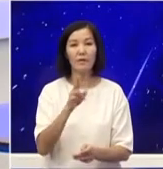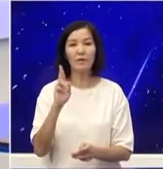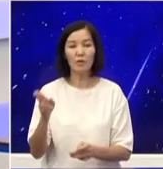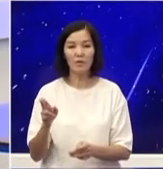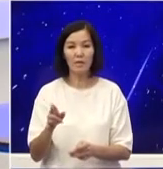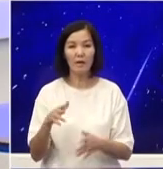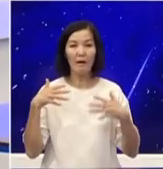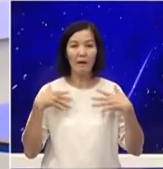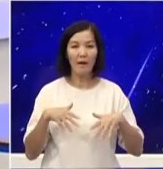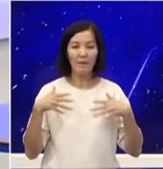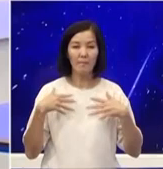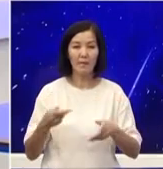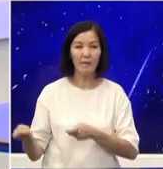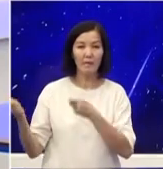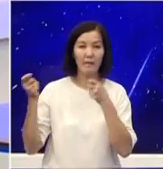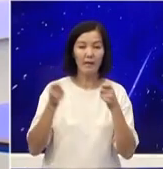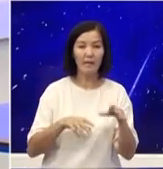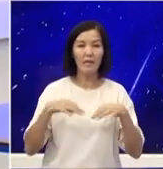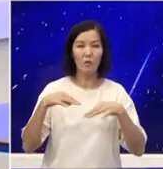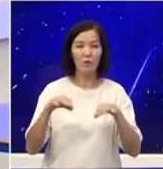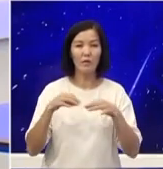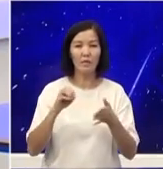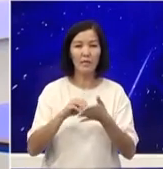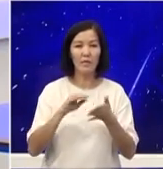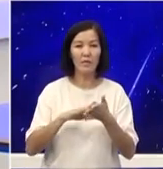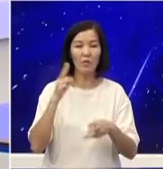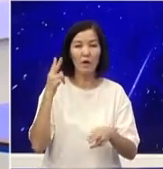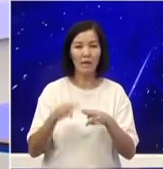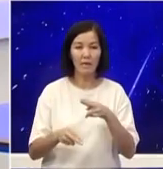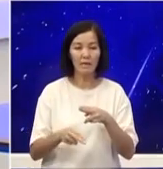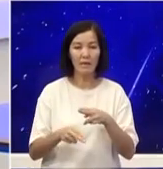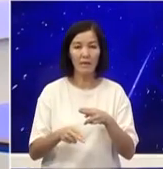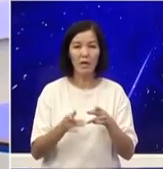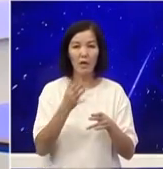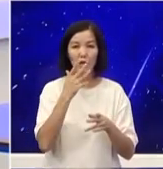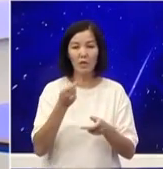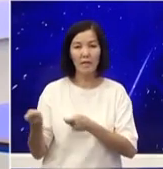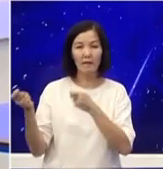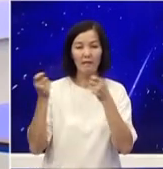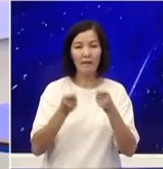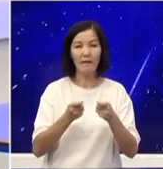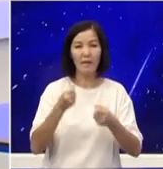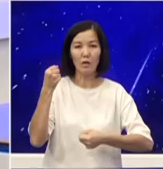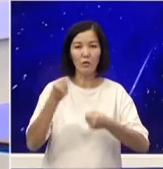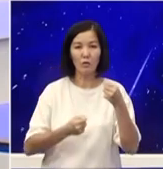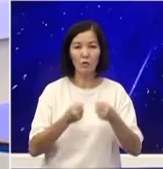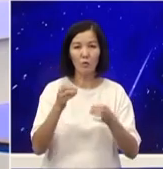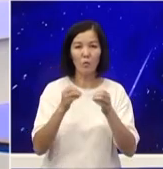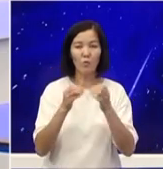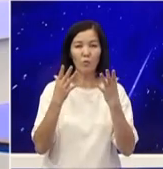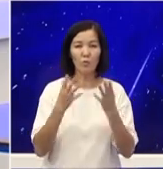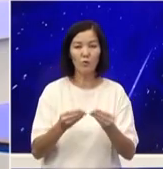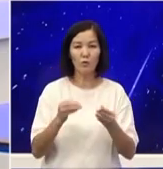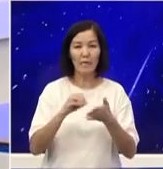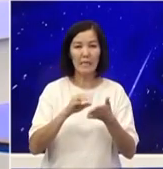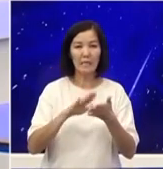Қыркүйекте Армениядан әкелінген көліктерді тіркеу аяқталады, яғни шетелдік темір тұлпар иелері 10 күн ішінде техниканы есепке қоюы